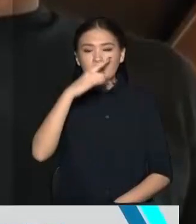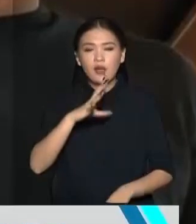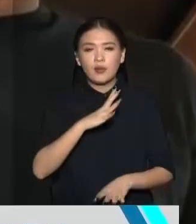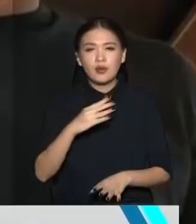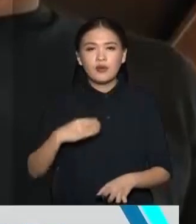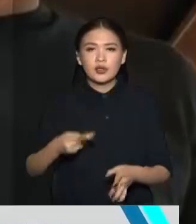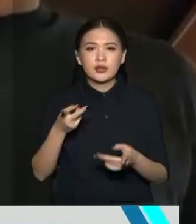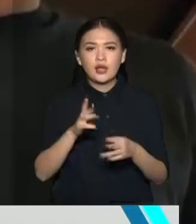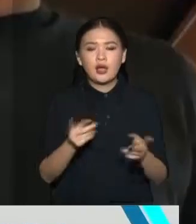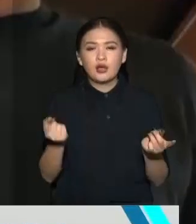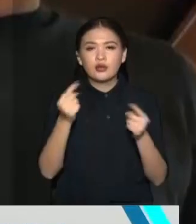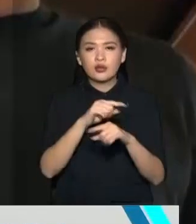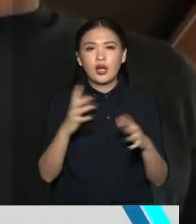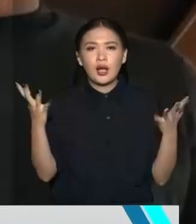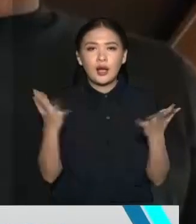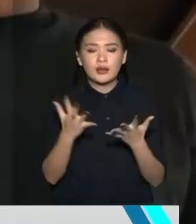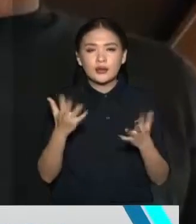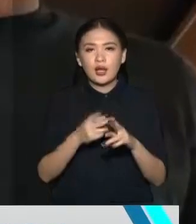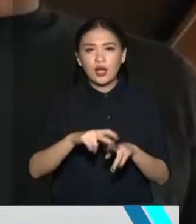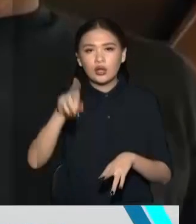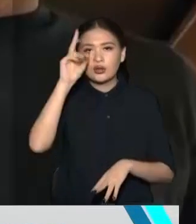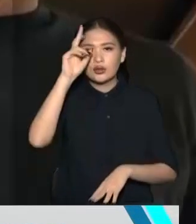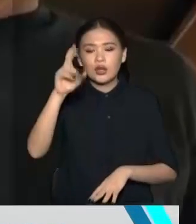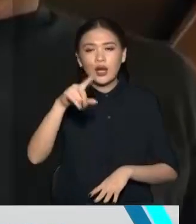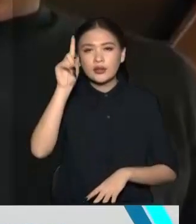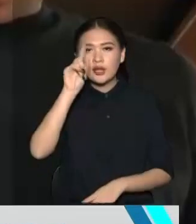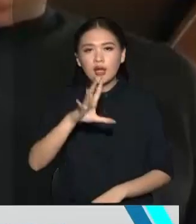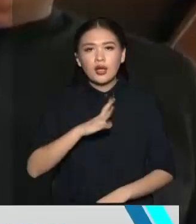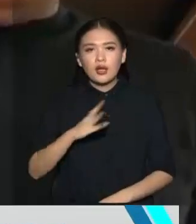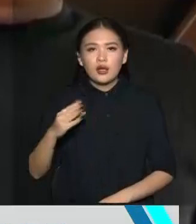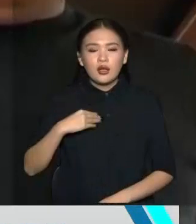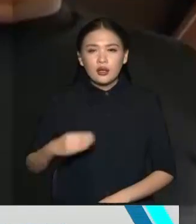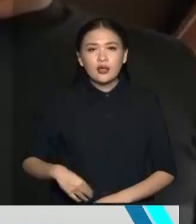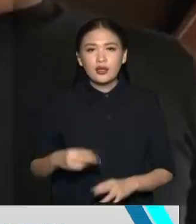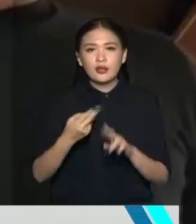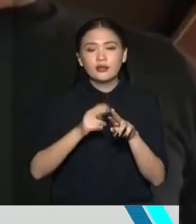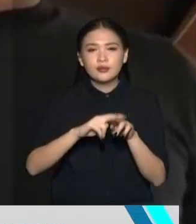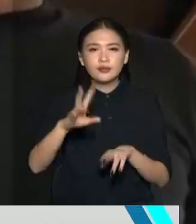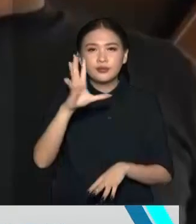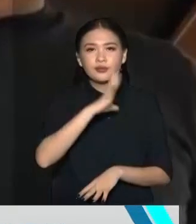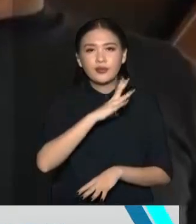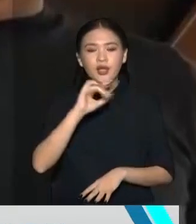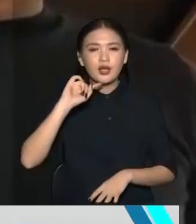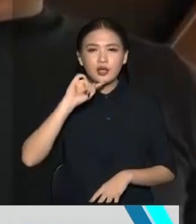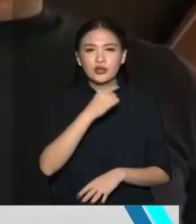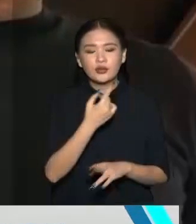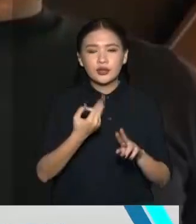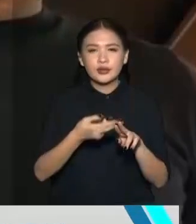үшін қандай мемлекет? Енді мынау біле білсек, Франция жалпы Қазақстан